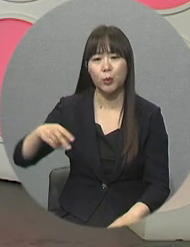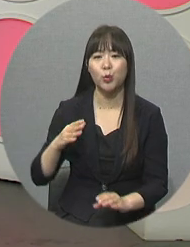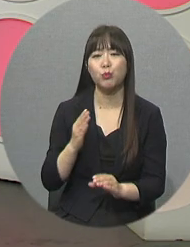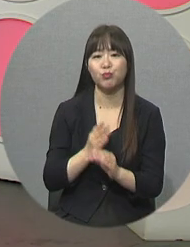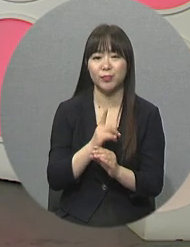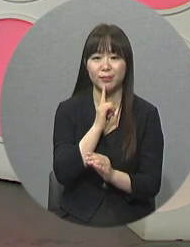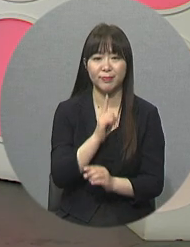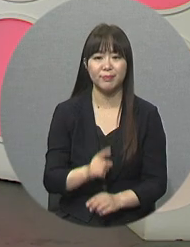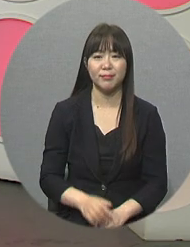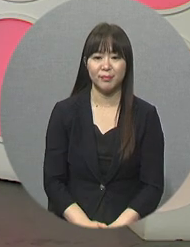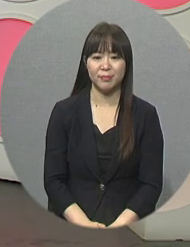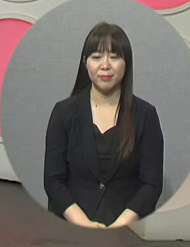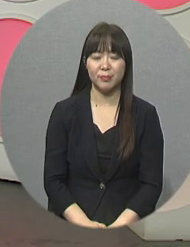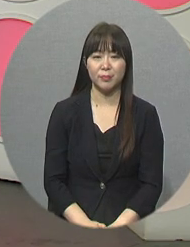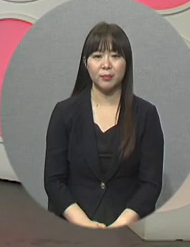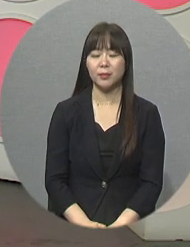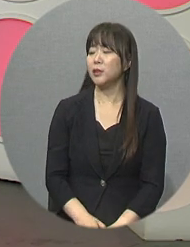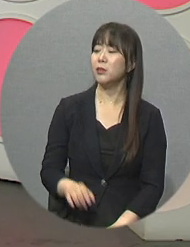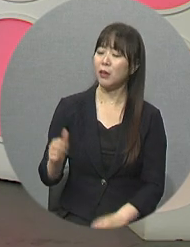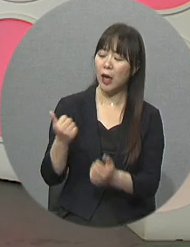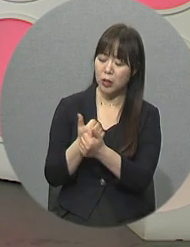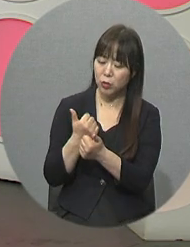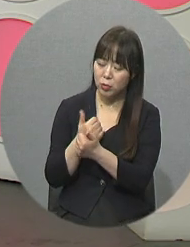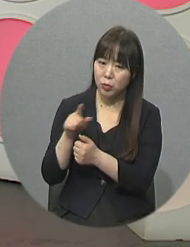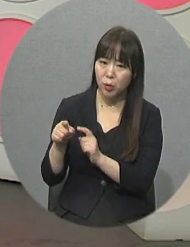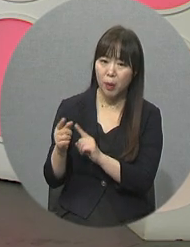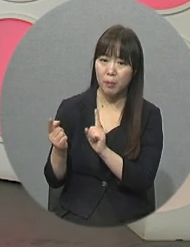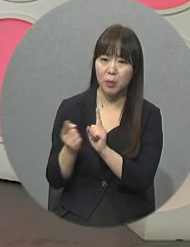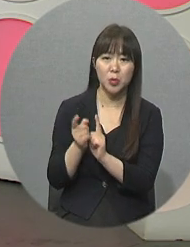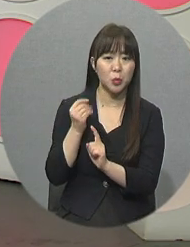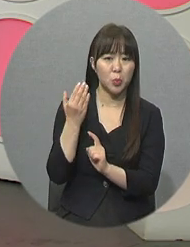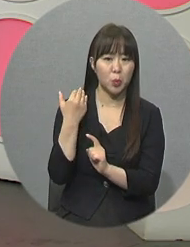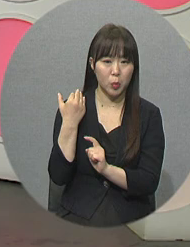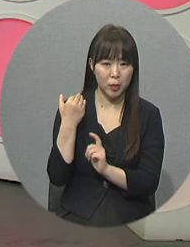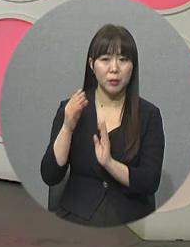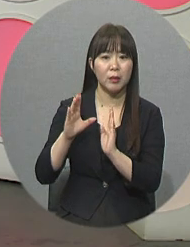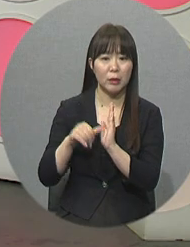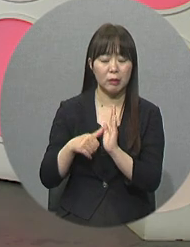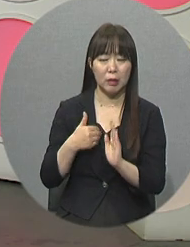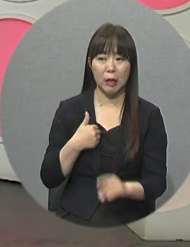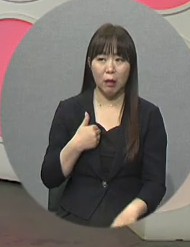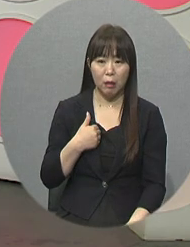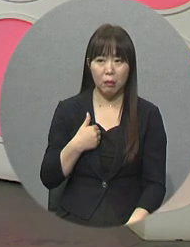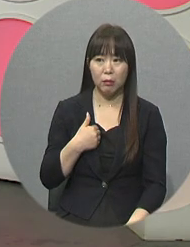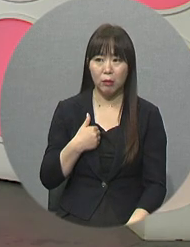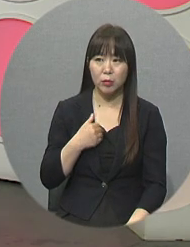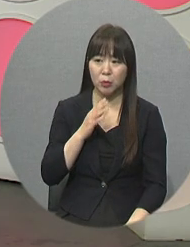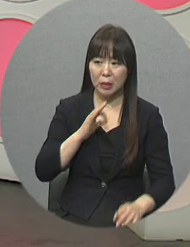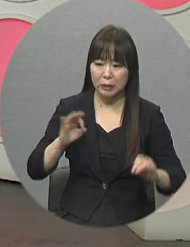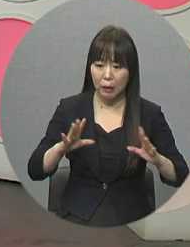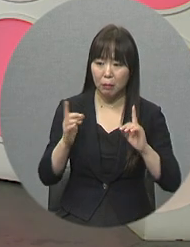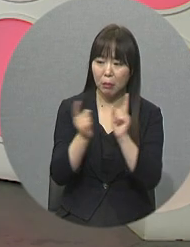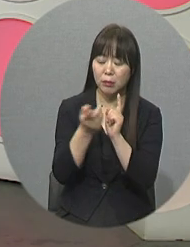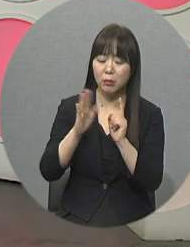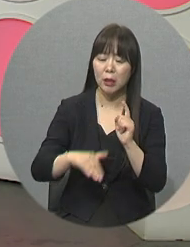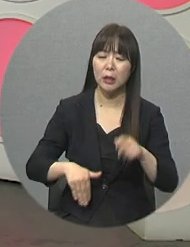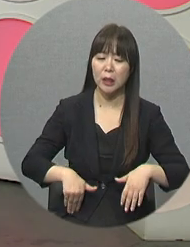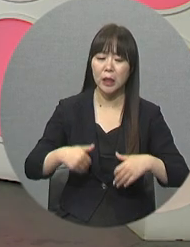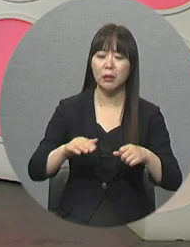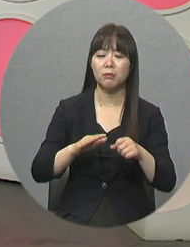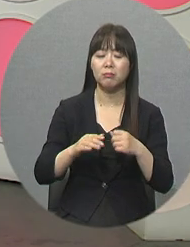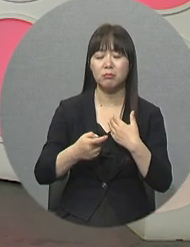했습니다. 그런 아저씨가 만난 지 얼마 안 된 제게 온정을 베풀어